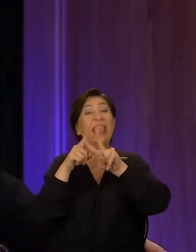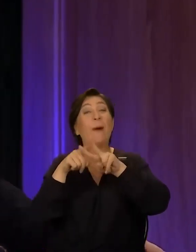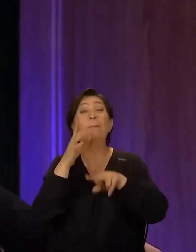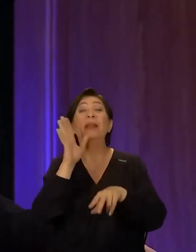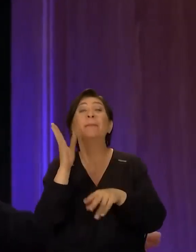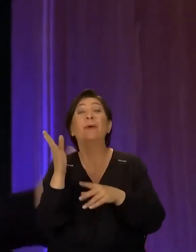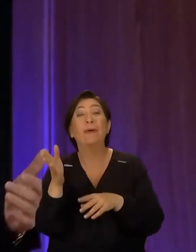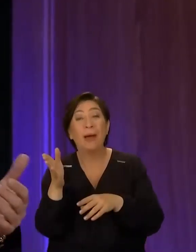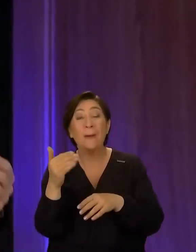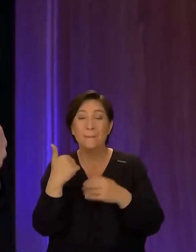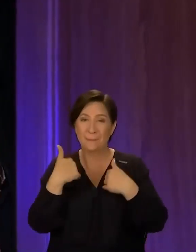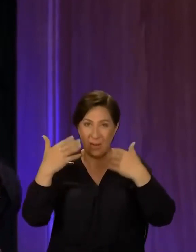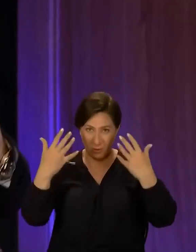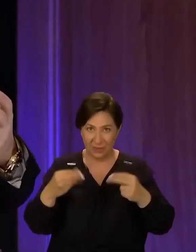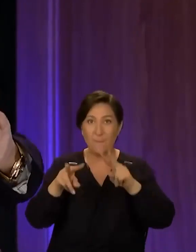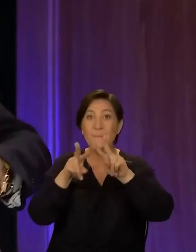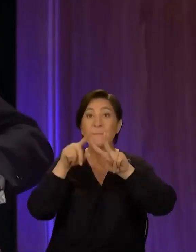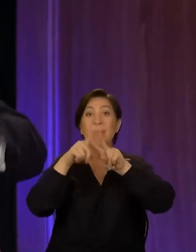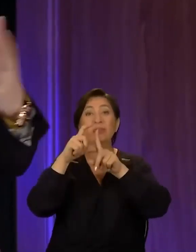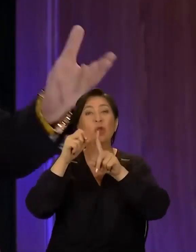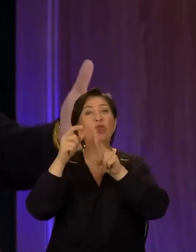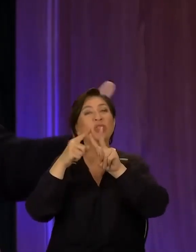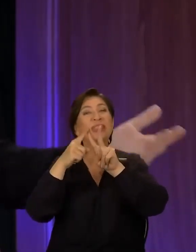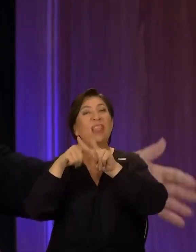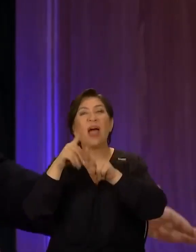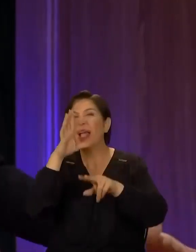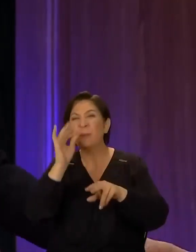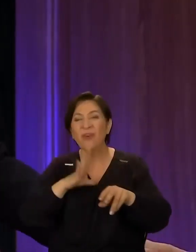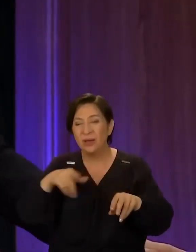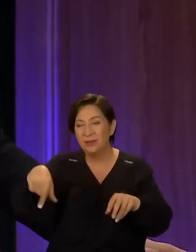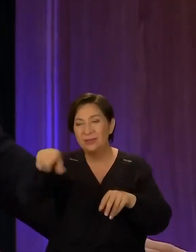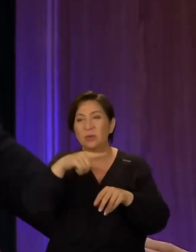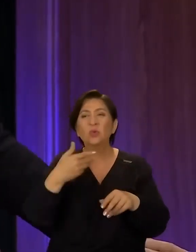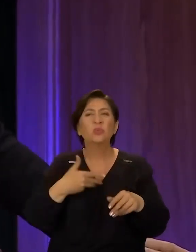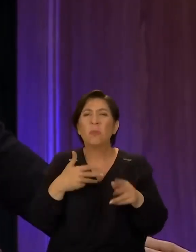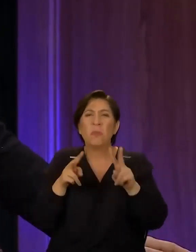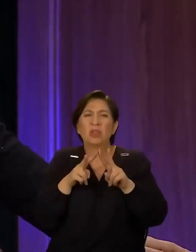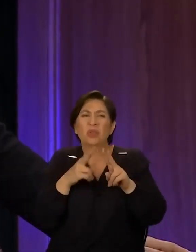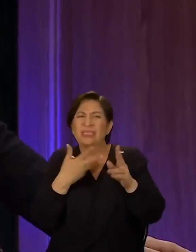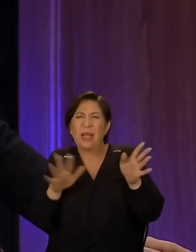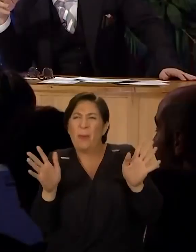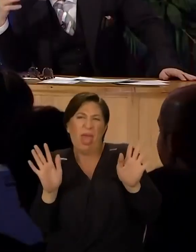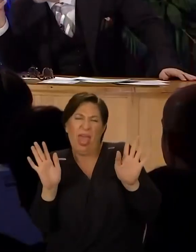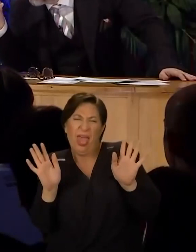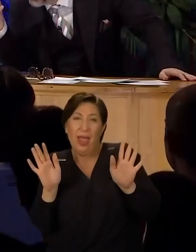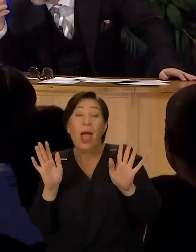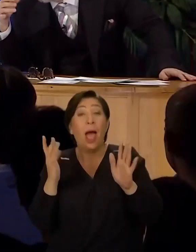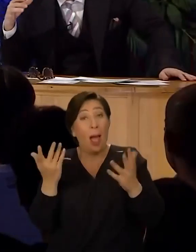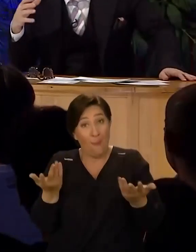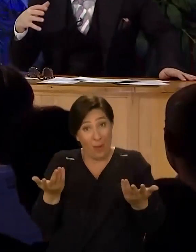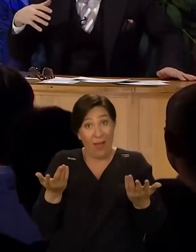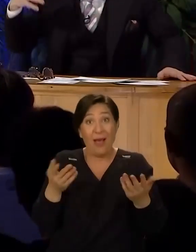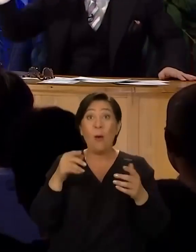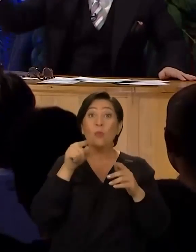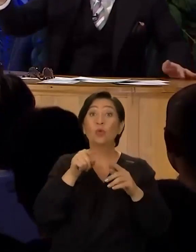Halbuki ben olsam bunu Madonna'nın işte kimi varsa... Benim de umurumda değil. Madonna'yı da hiç sevmem ha. Ama ve